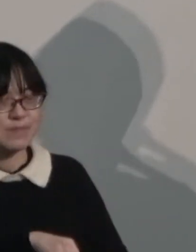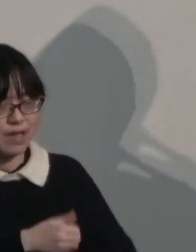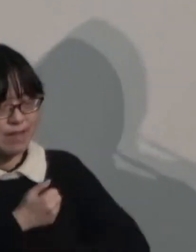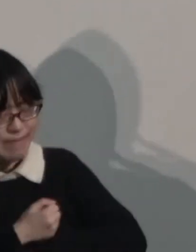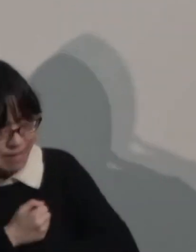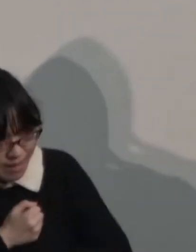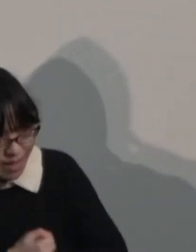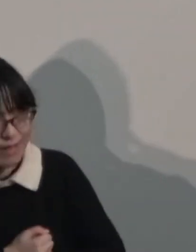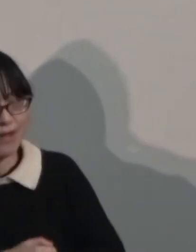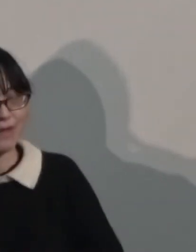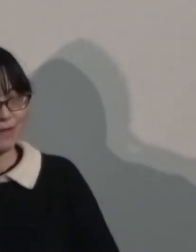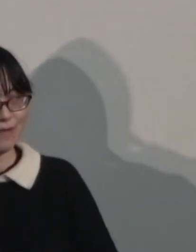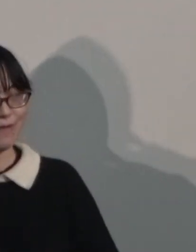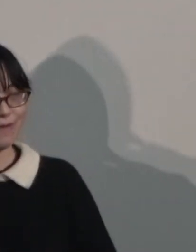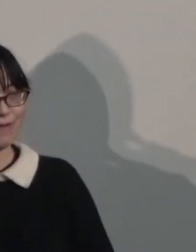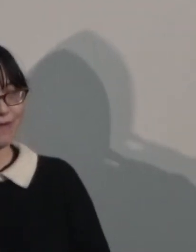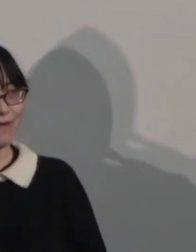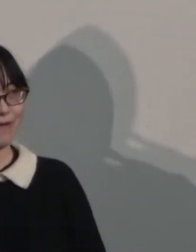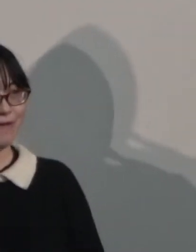よ。